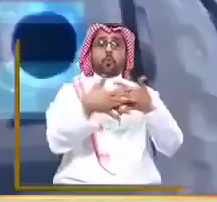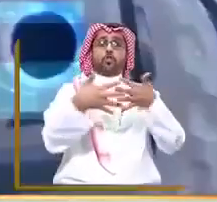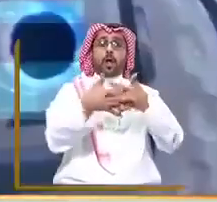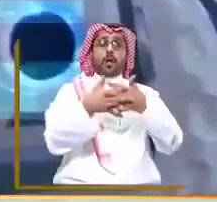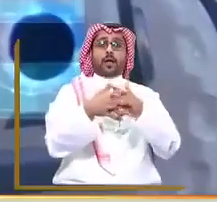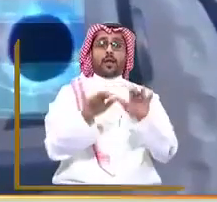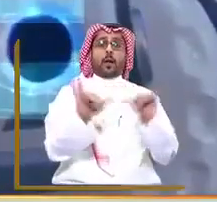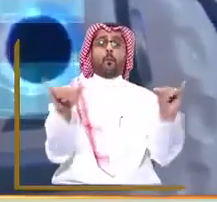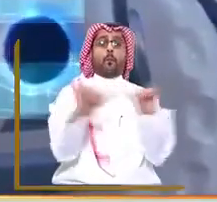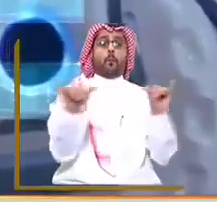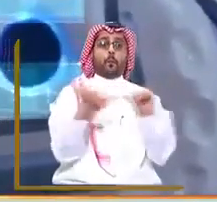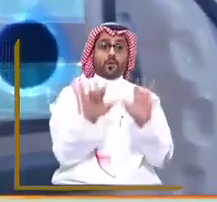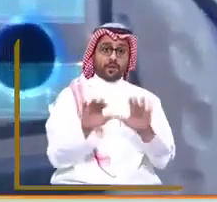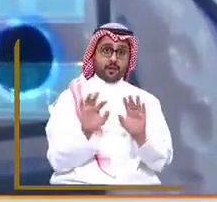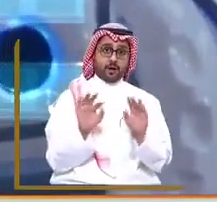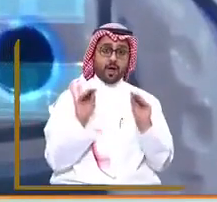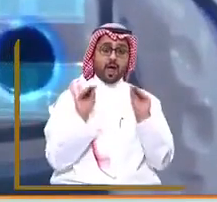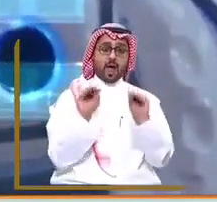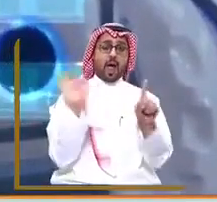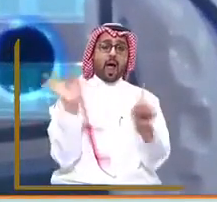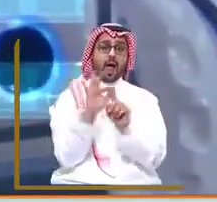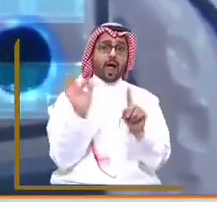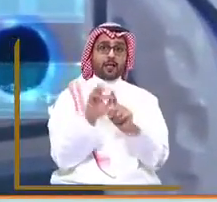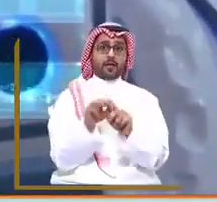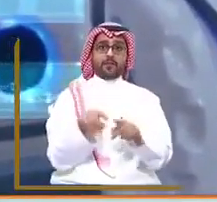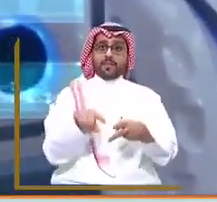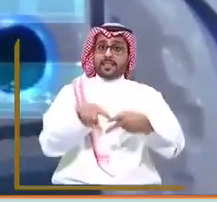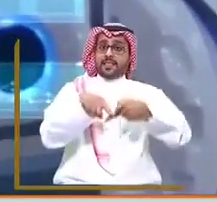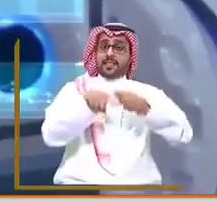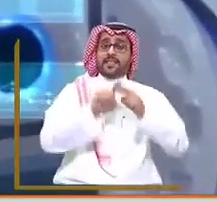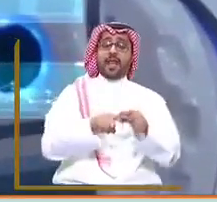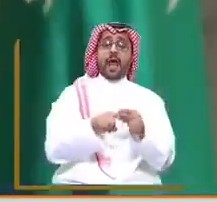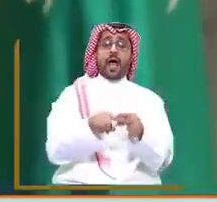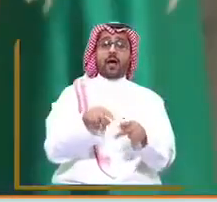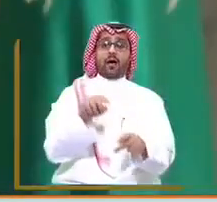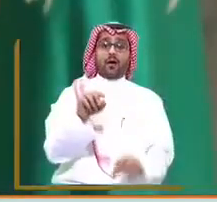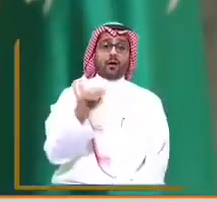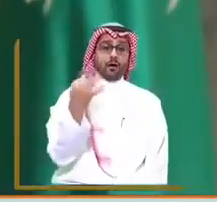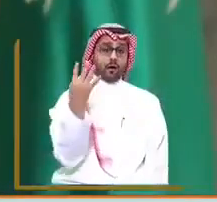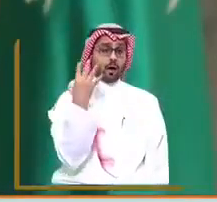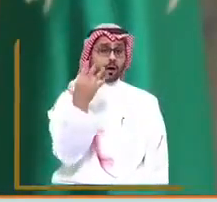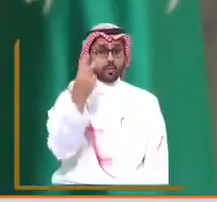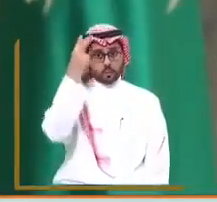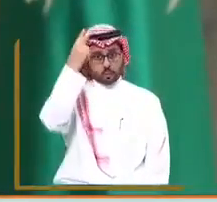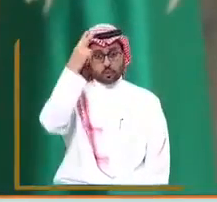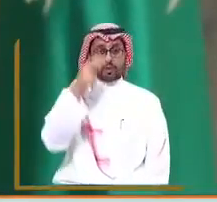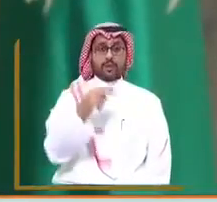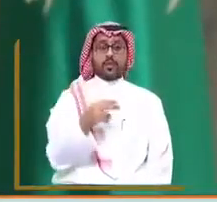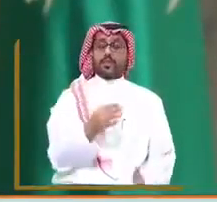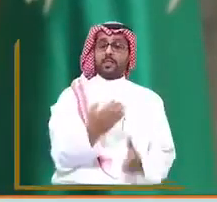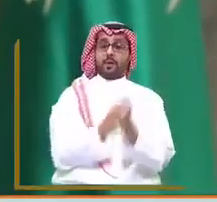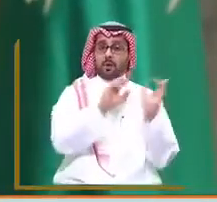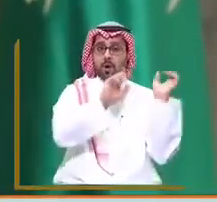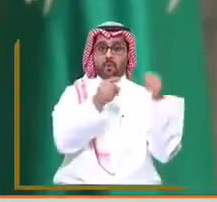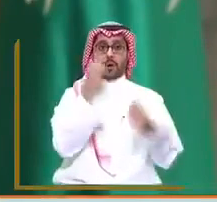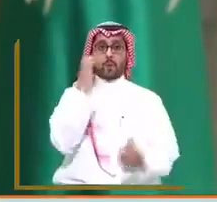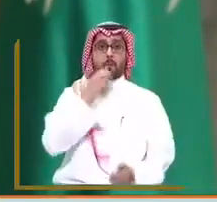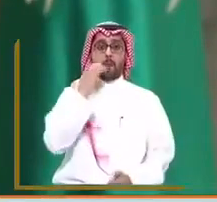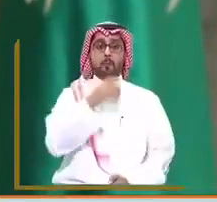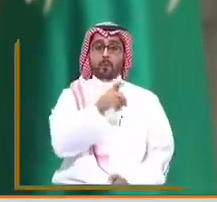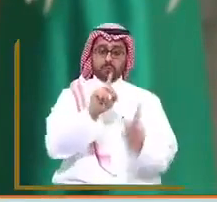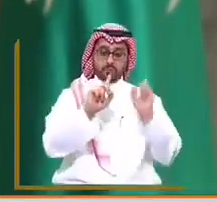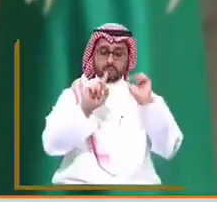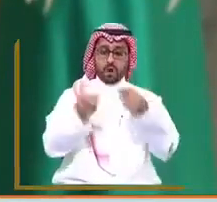المنتدى دور مركز الثورة الصناعية الرابعة في المملكة. ويأتي ترجمة الاهتمام ولي العهد الأمير محمد بن سلمان